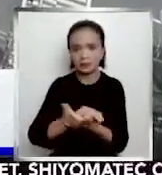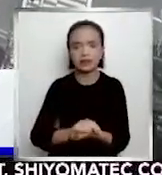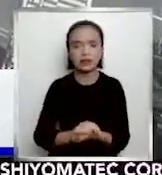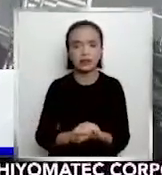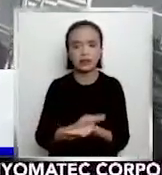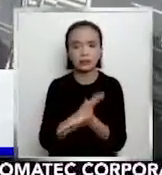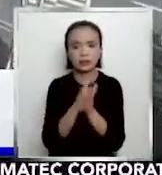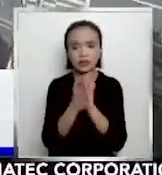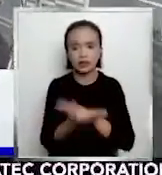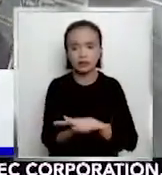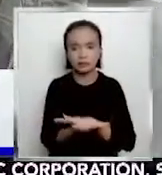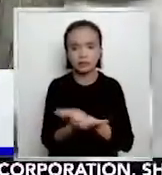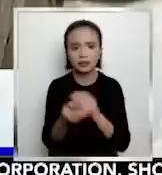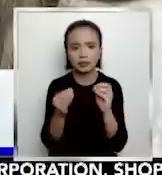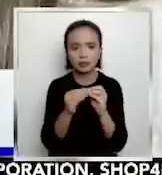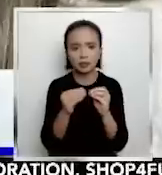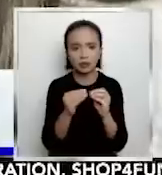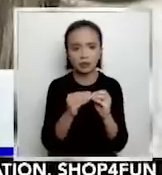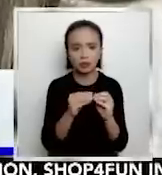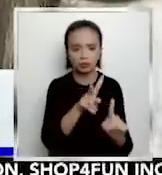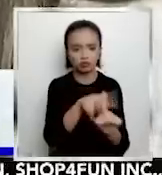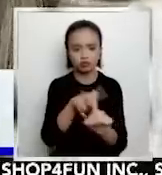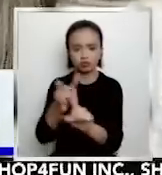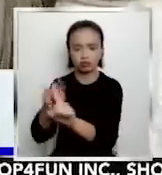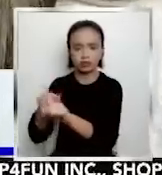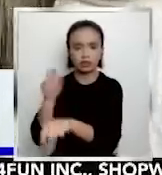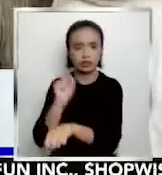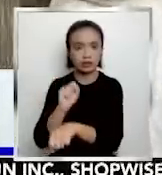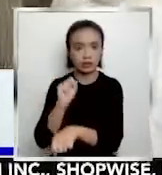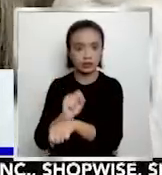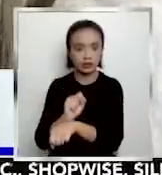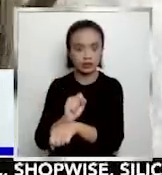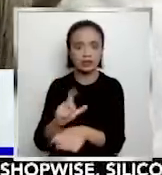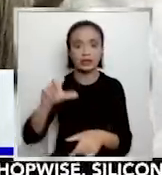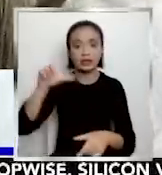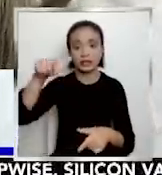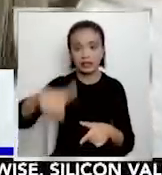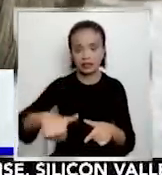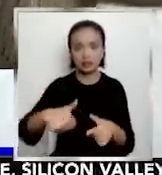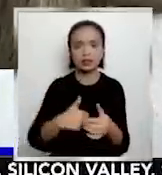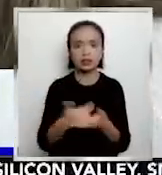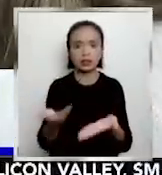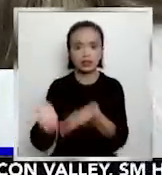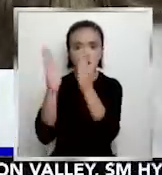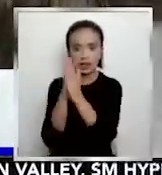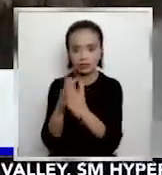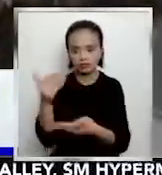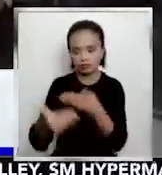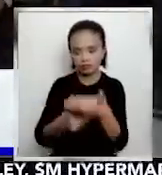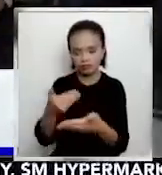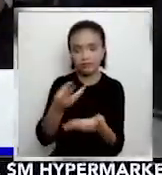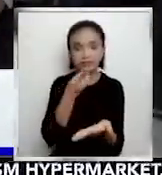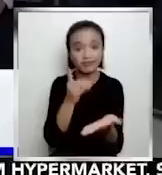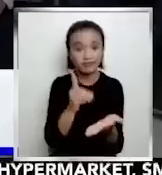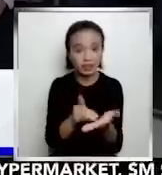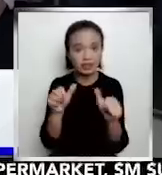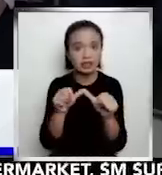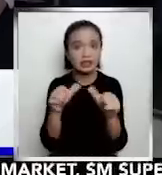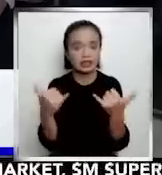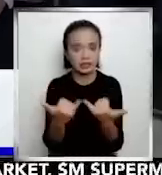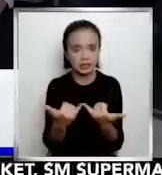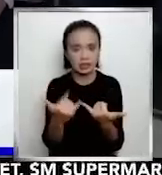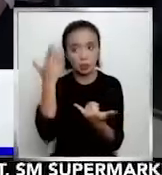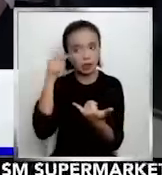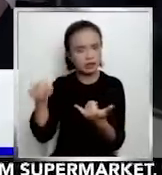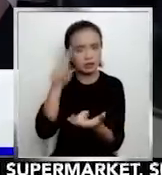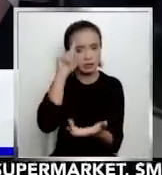ang pag-apply ng trabaho. Hanggang sa natukso na siyang magpaasikaso ng dokumento sa isang ahensya sa paniwalang mapapadali